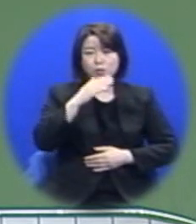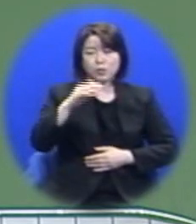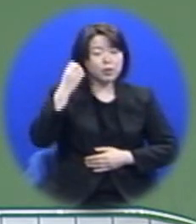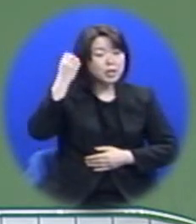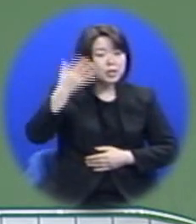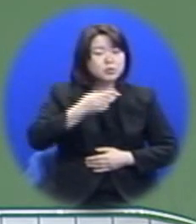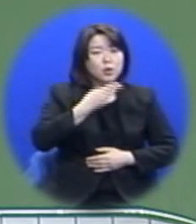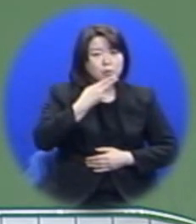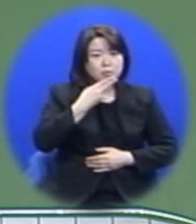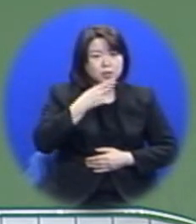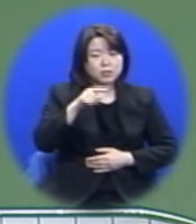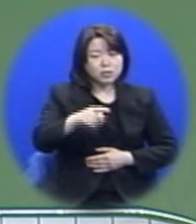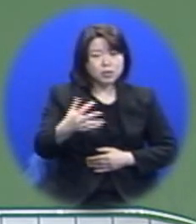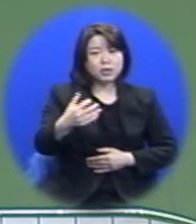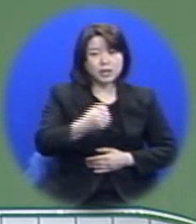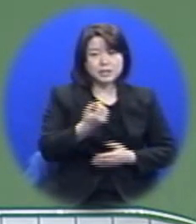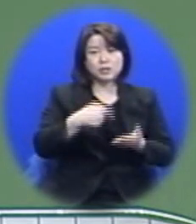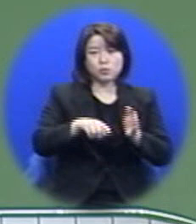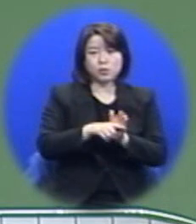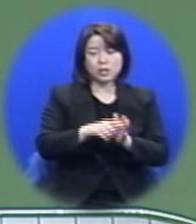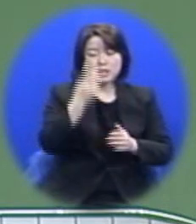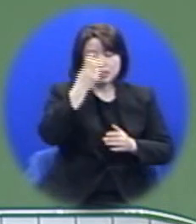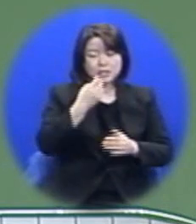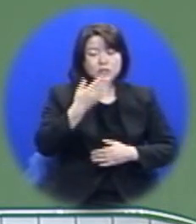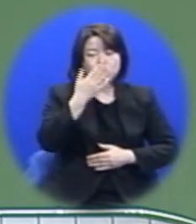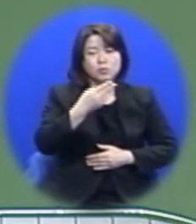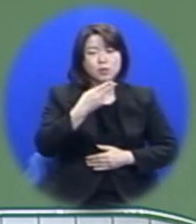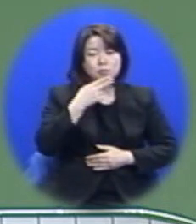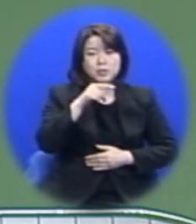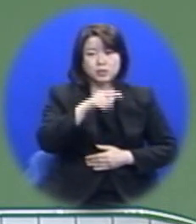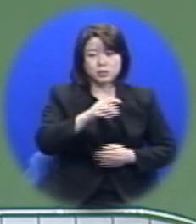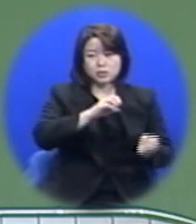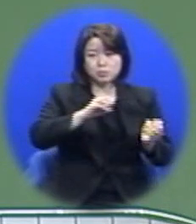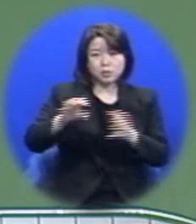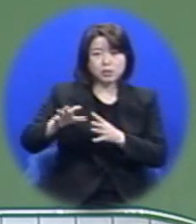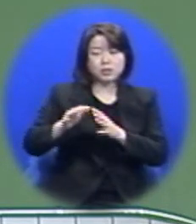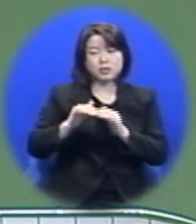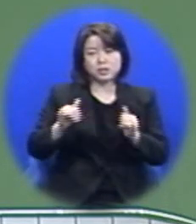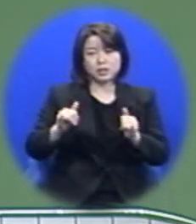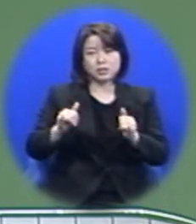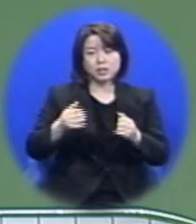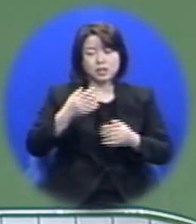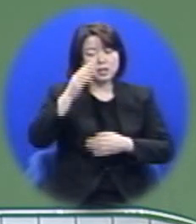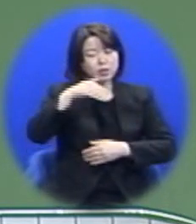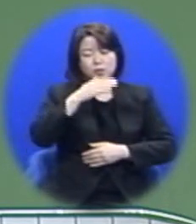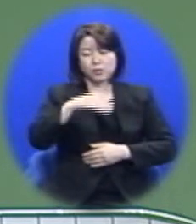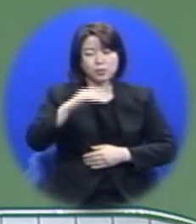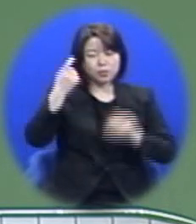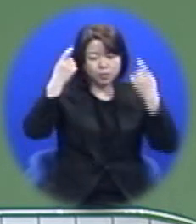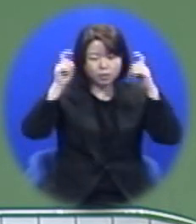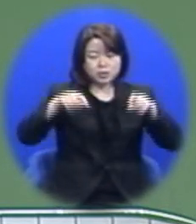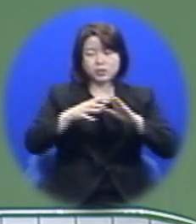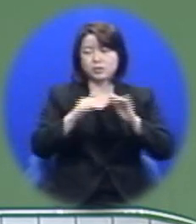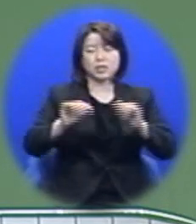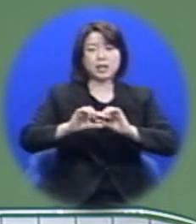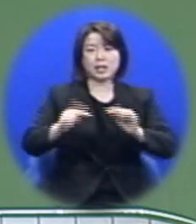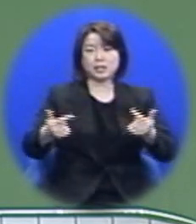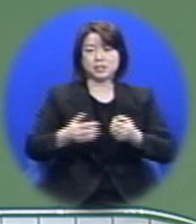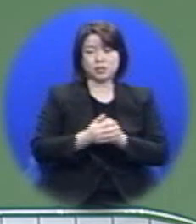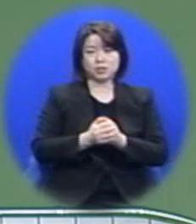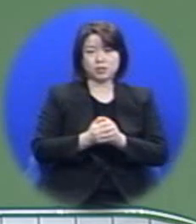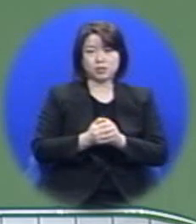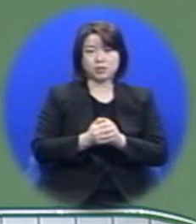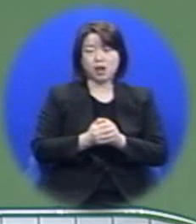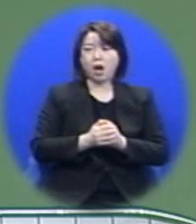위해 지킬 수 없는 것을 버리는 자는 결코 어리석은 자가 아니다. 짐이 엘리엇은 어떻게